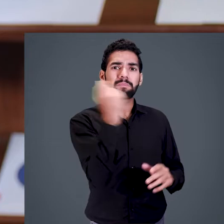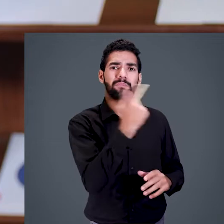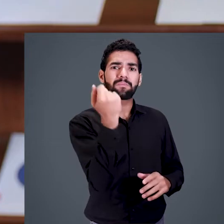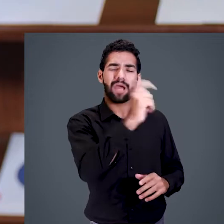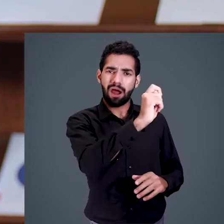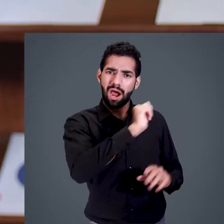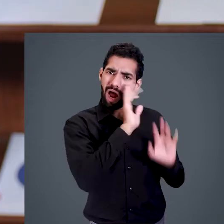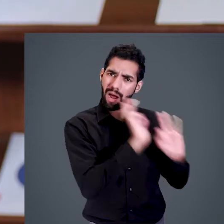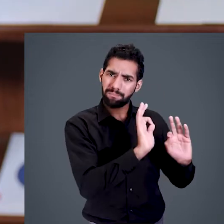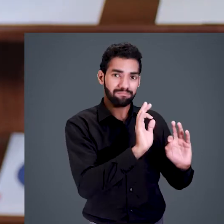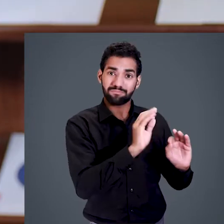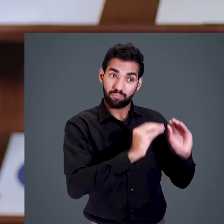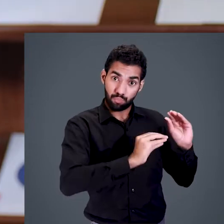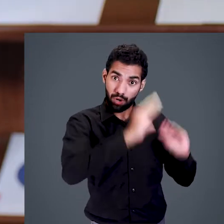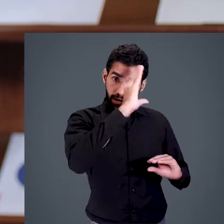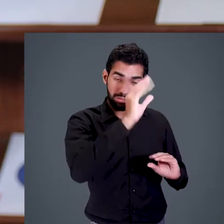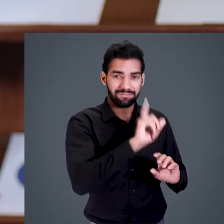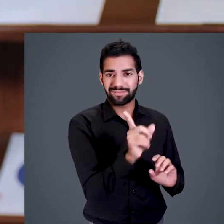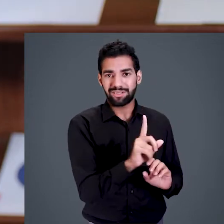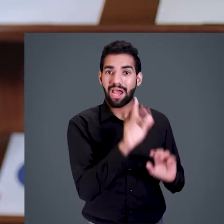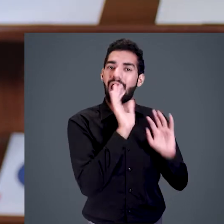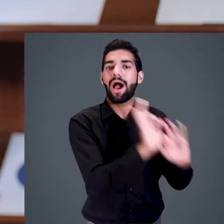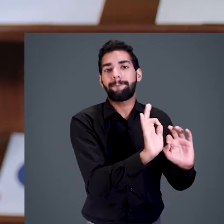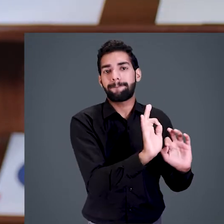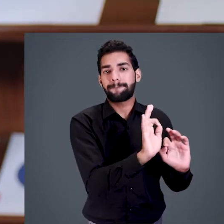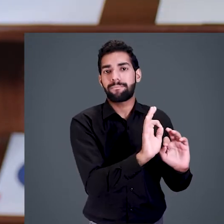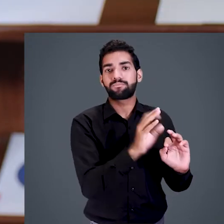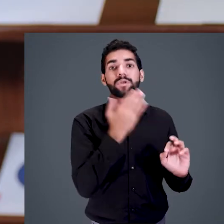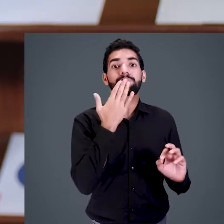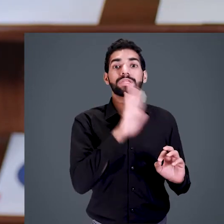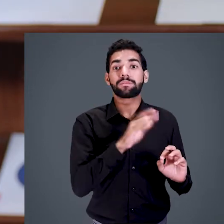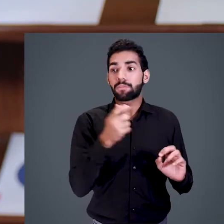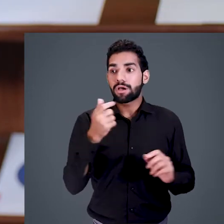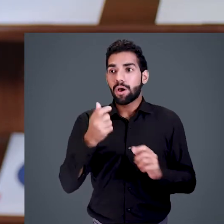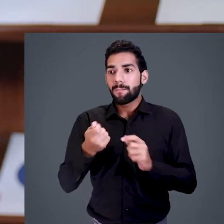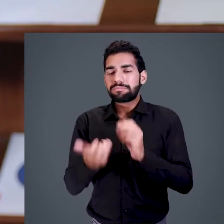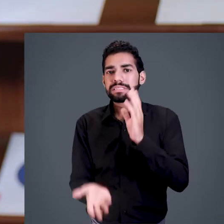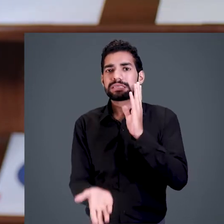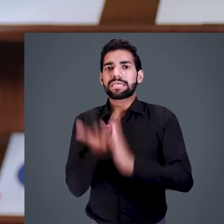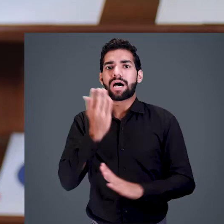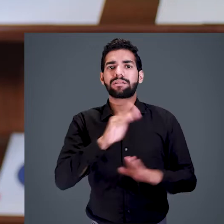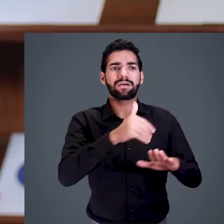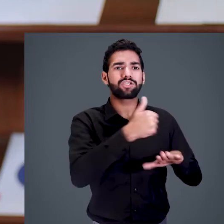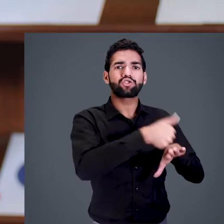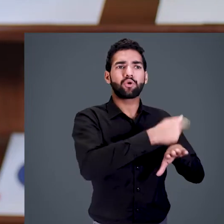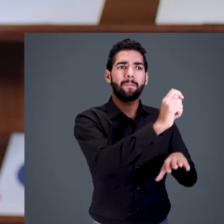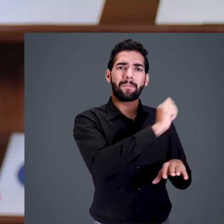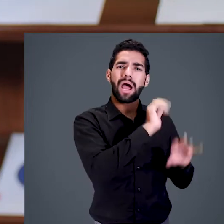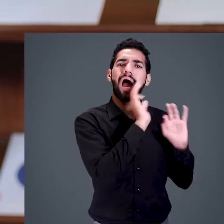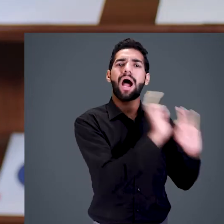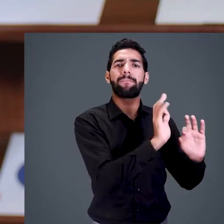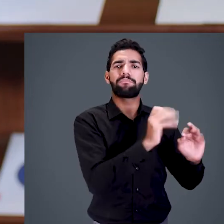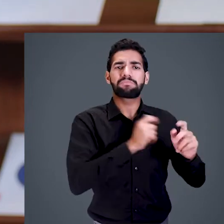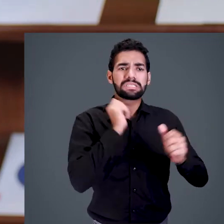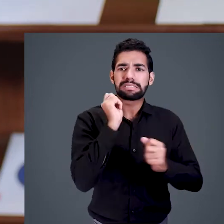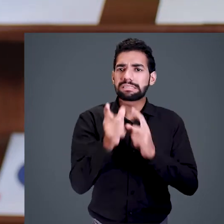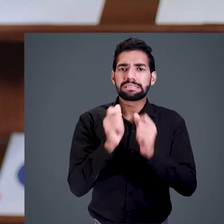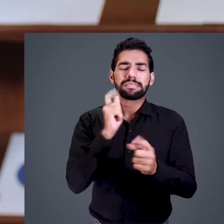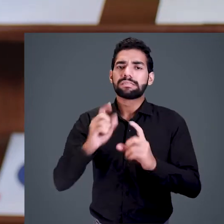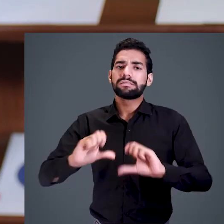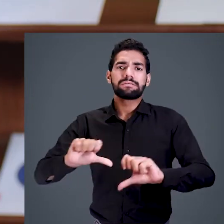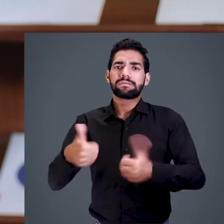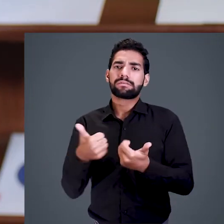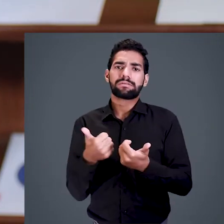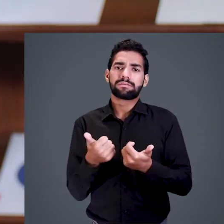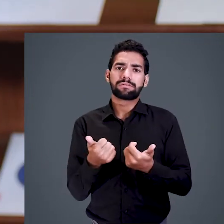होती, उनकी आमदन उस तरीके से नहीं बढ़ती, जिसकी वजह से कीमतें ज़्यादा हैं, आमदन फिक्स होती है, तो हम उसको माशी